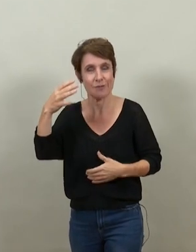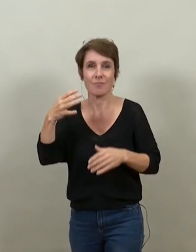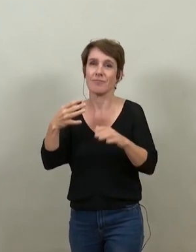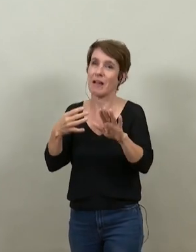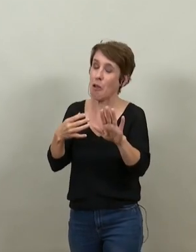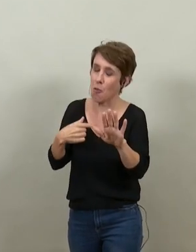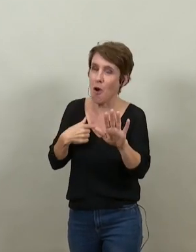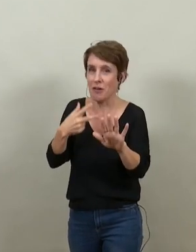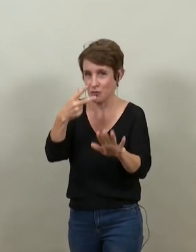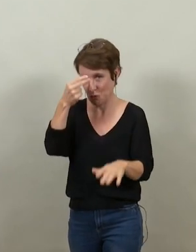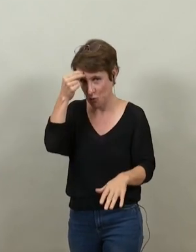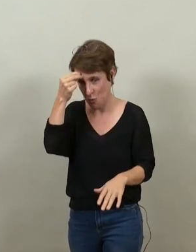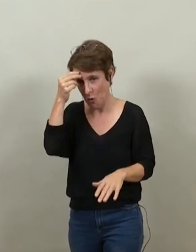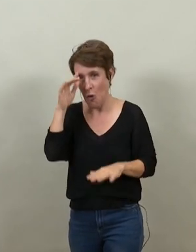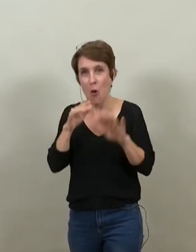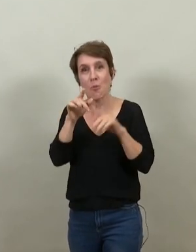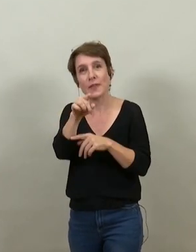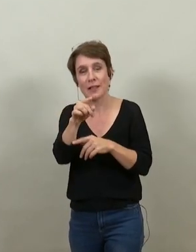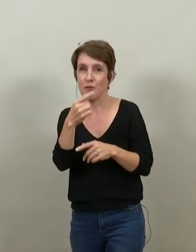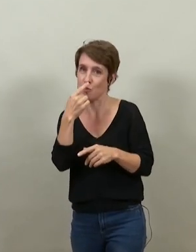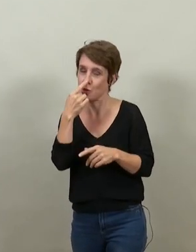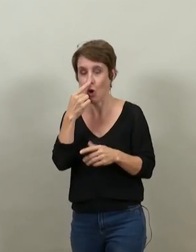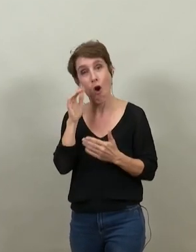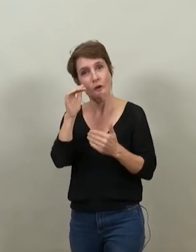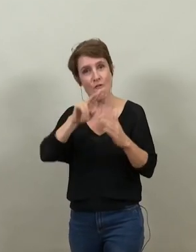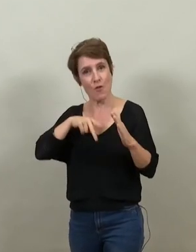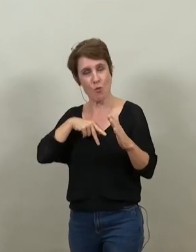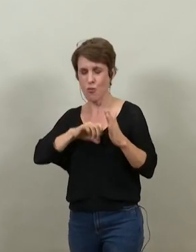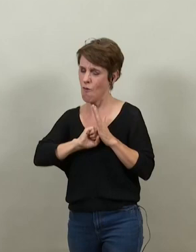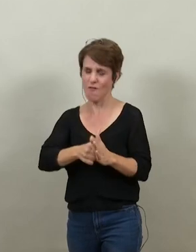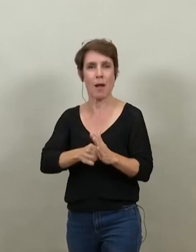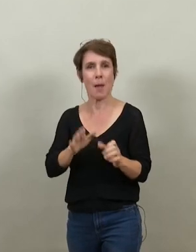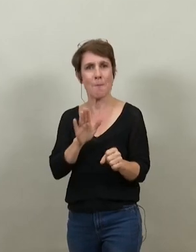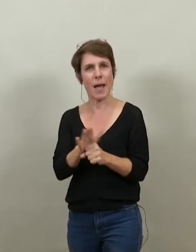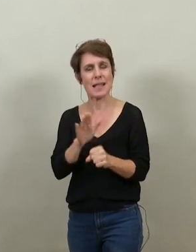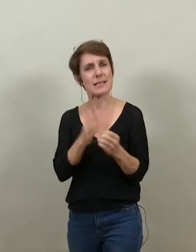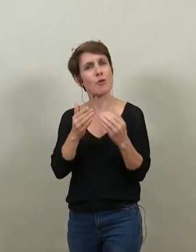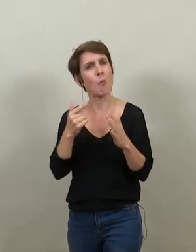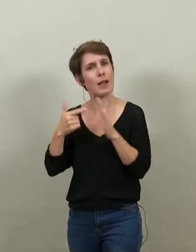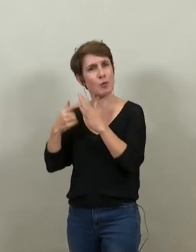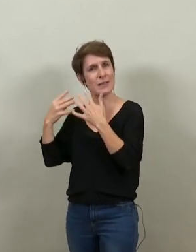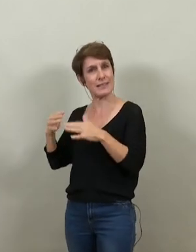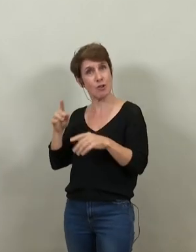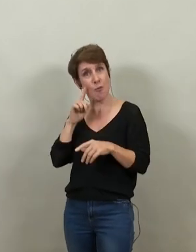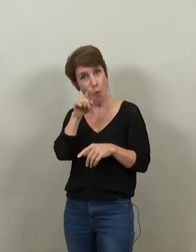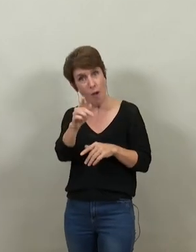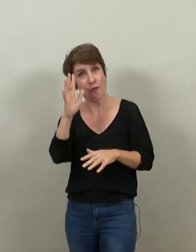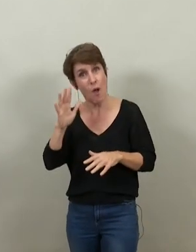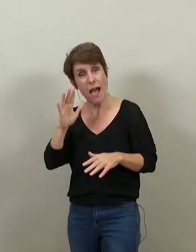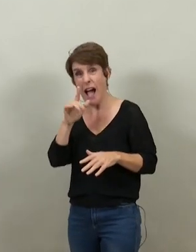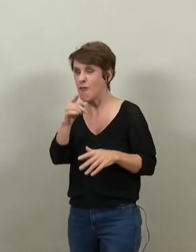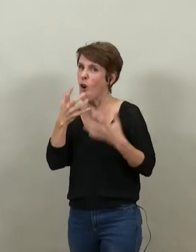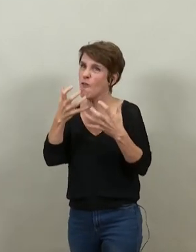peut-être vous trouvez que mon vœ n'est pas assez ferme par rapport à 2019 puisque vous preniez l'inégibilité à vie ce qui vous